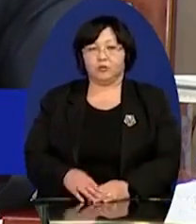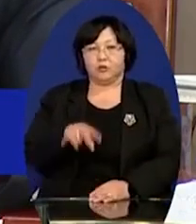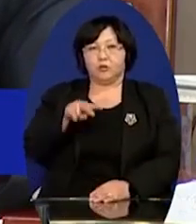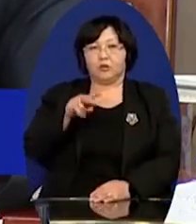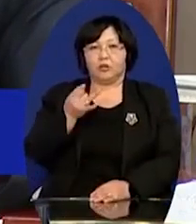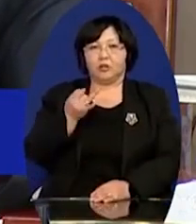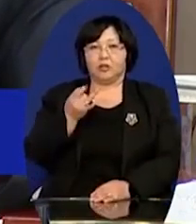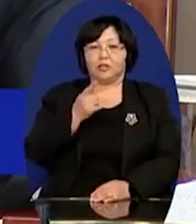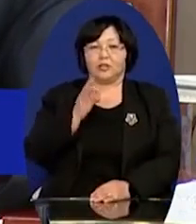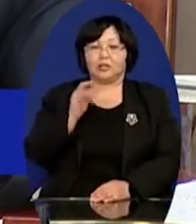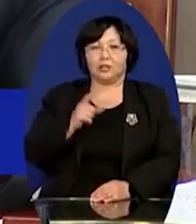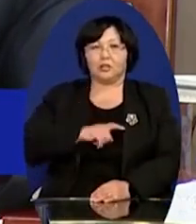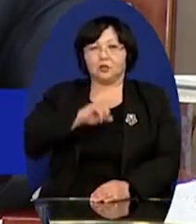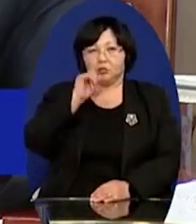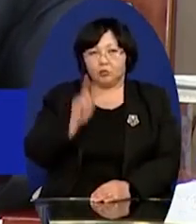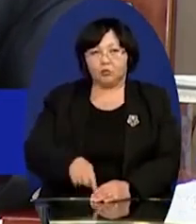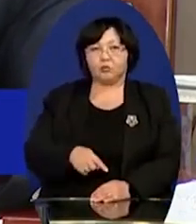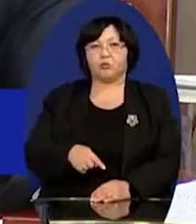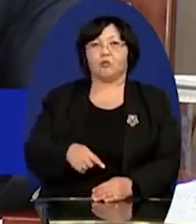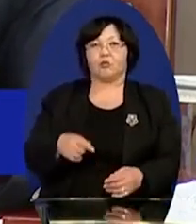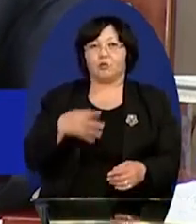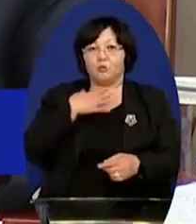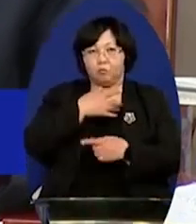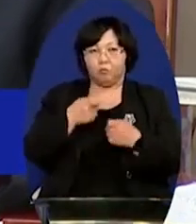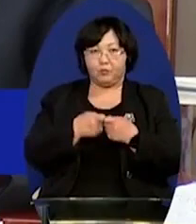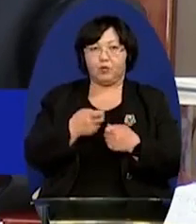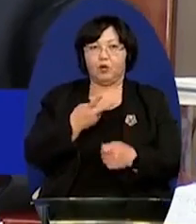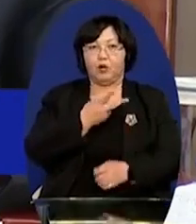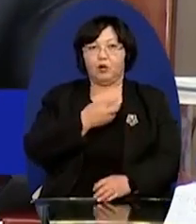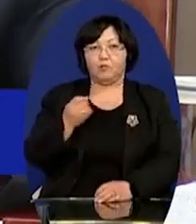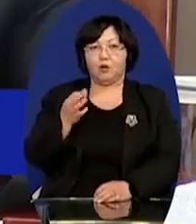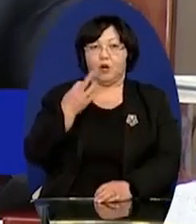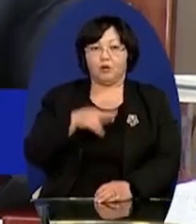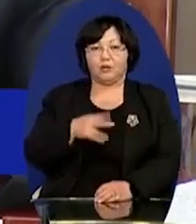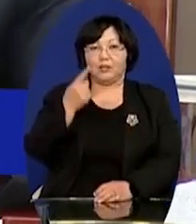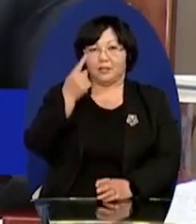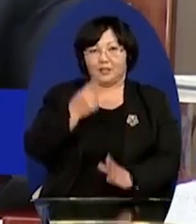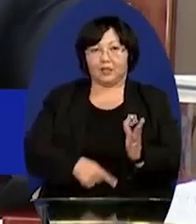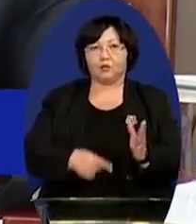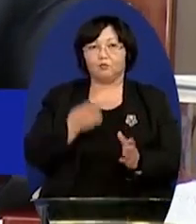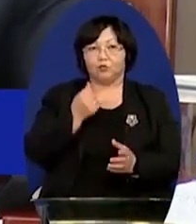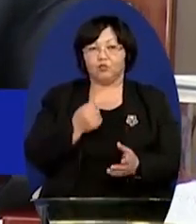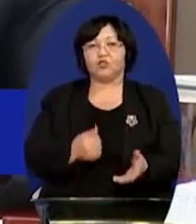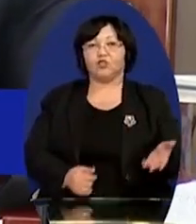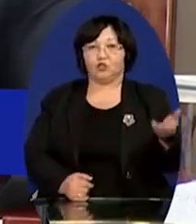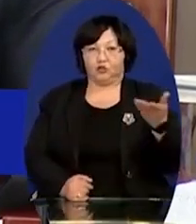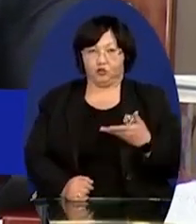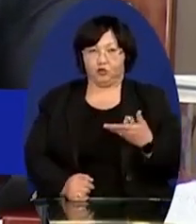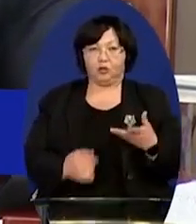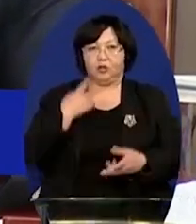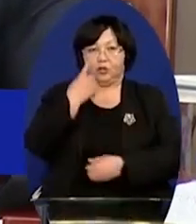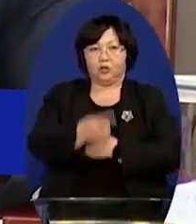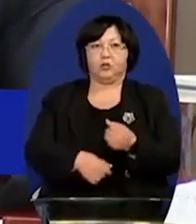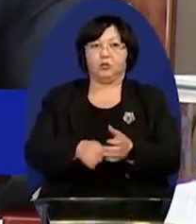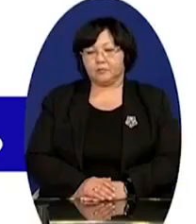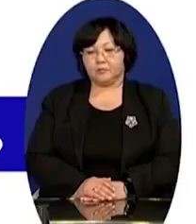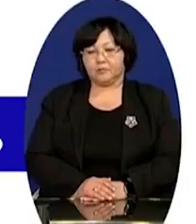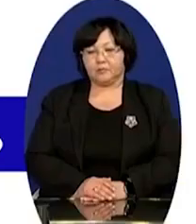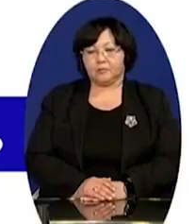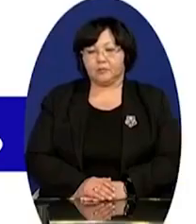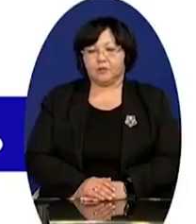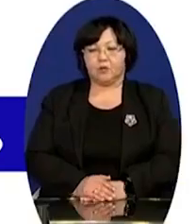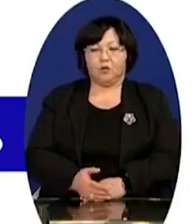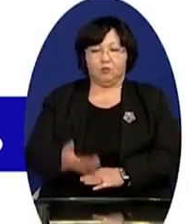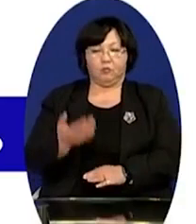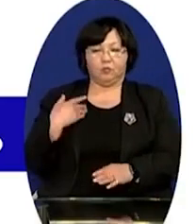лизингийн зөвшөөрөл нь бүтээд 2001 сард мөнгө нь орж ирсэн ерөөсөө. Бүтэн жид хөөцөлдсөн зэйл.